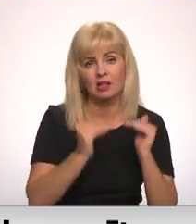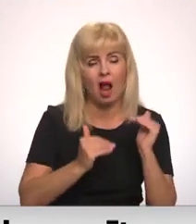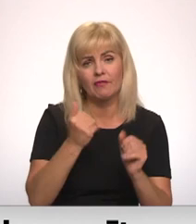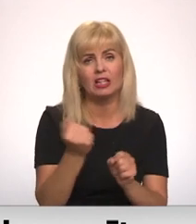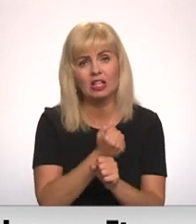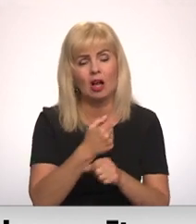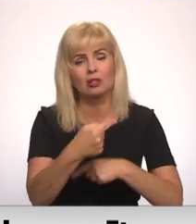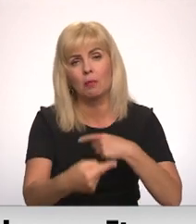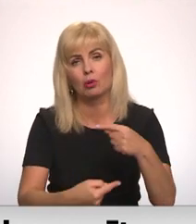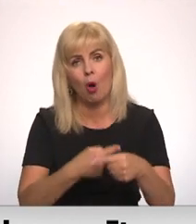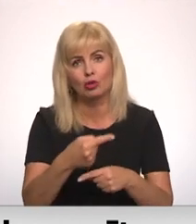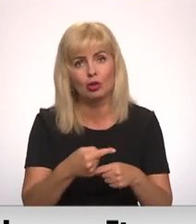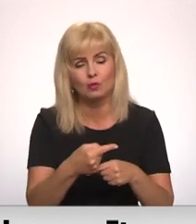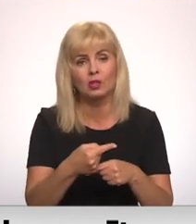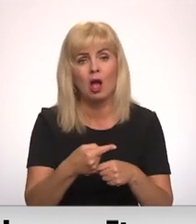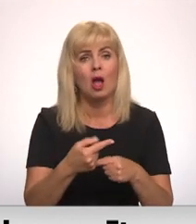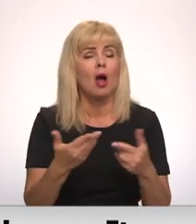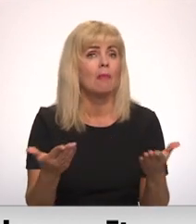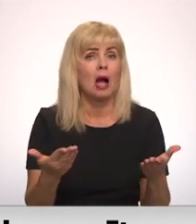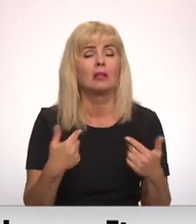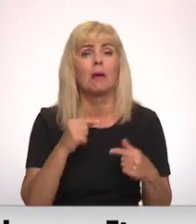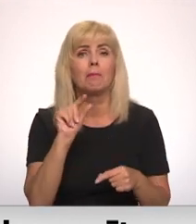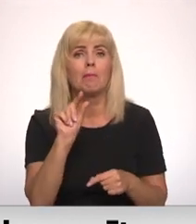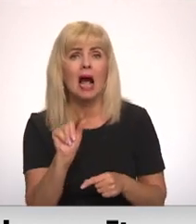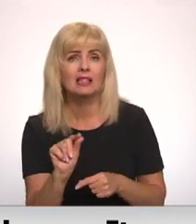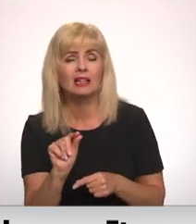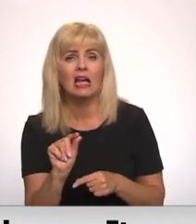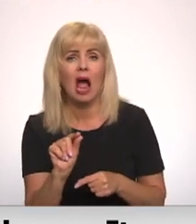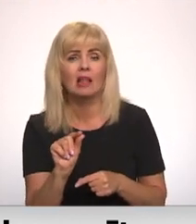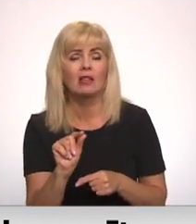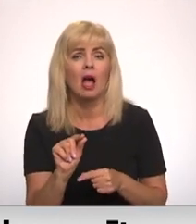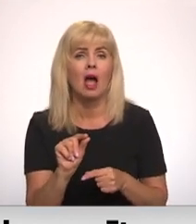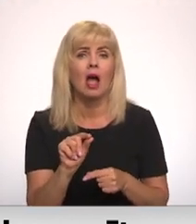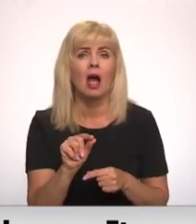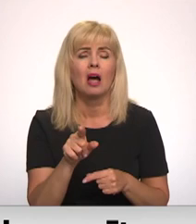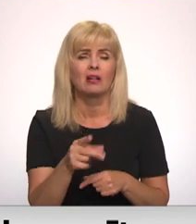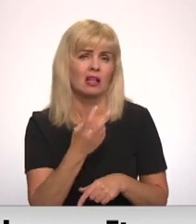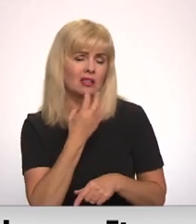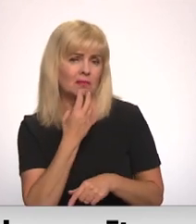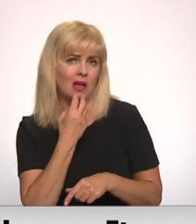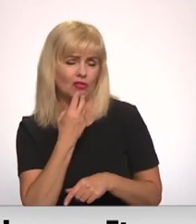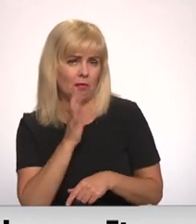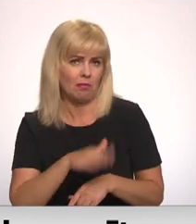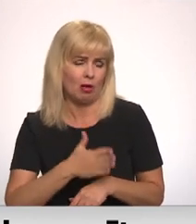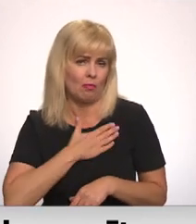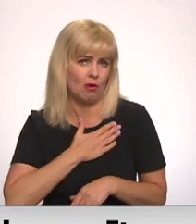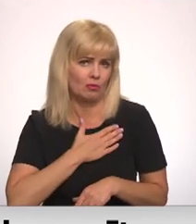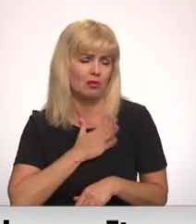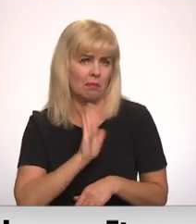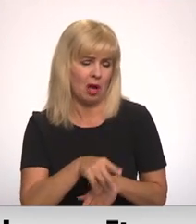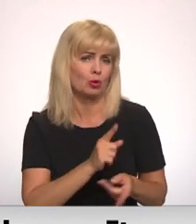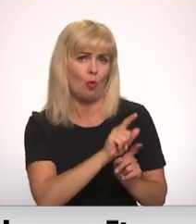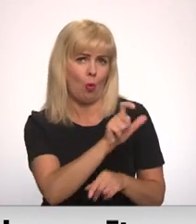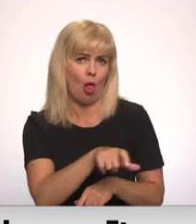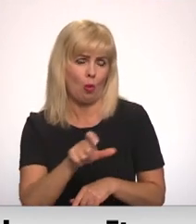izstrādes process, tas ir kaut kā, un mazliet tāda, tā kā klaja ņirgāšanās, es uzskatu par skolotājiem,